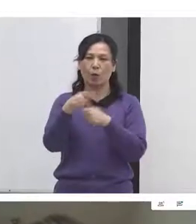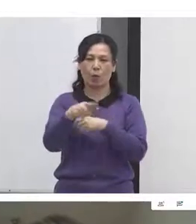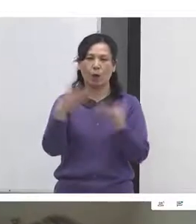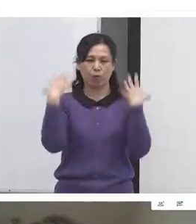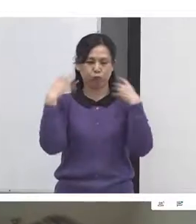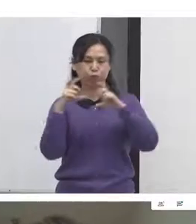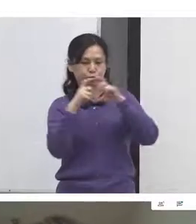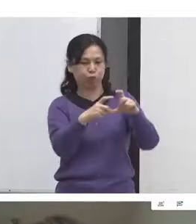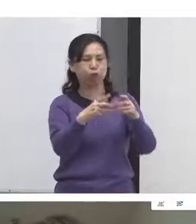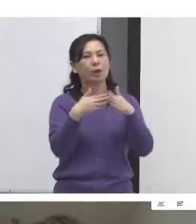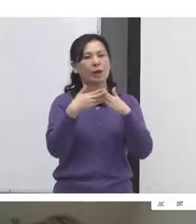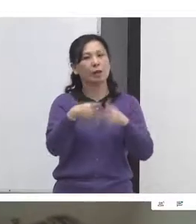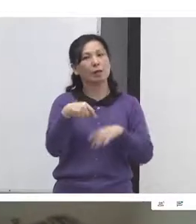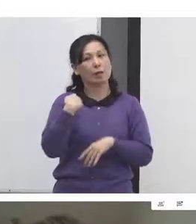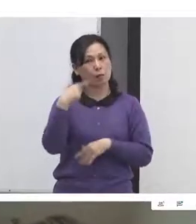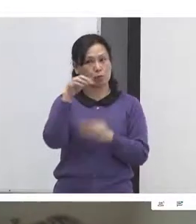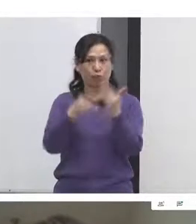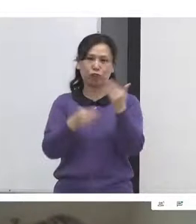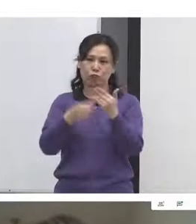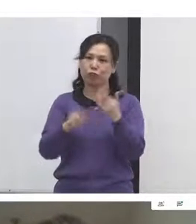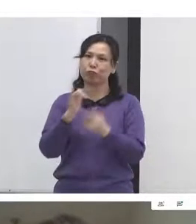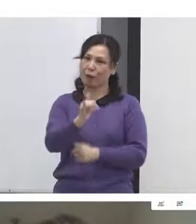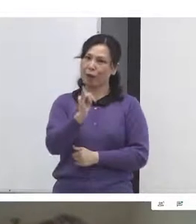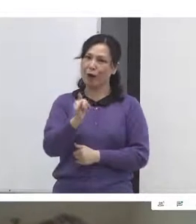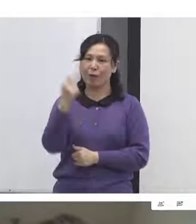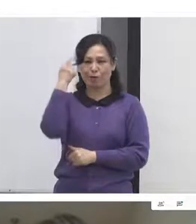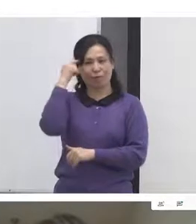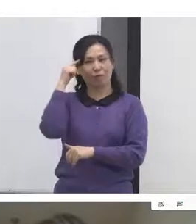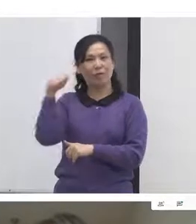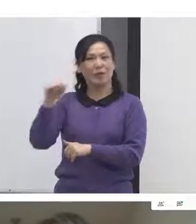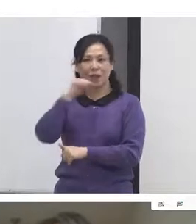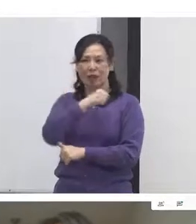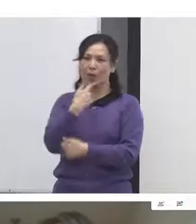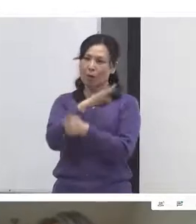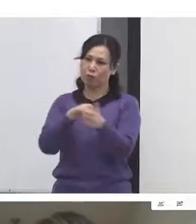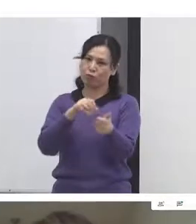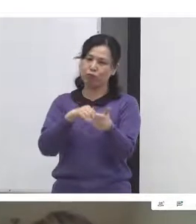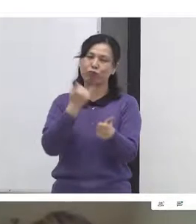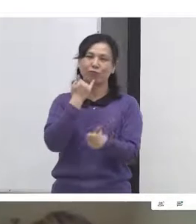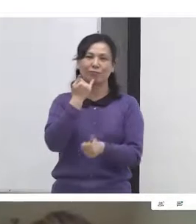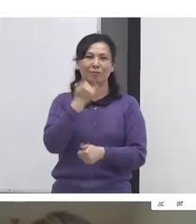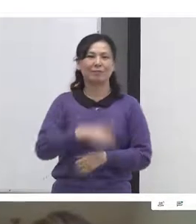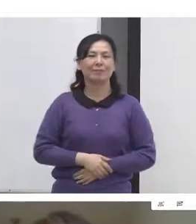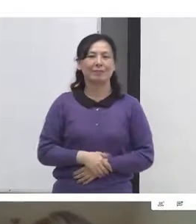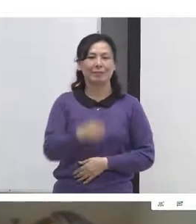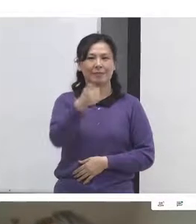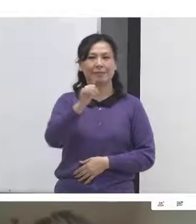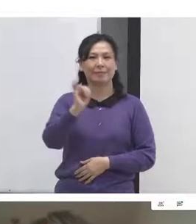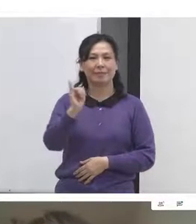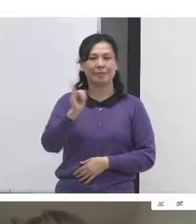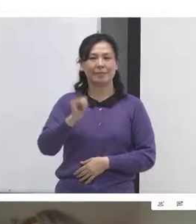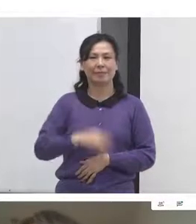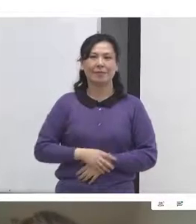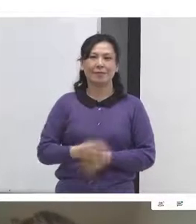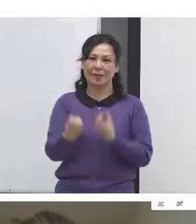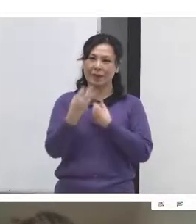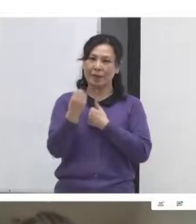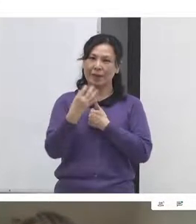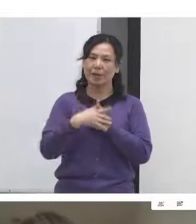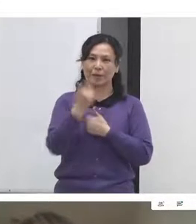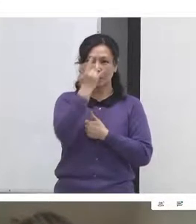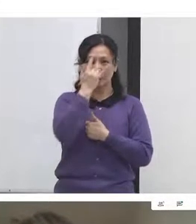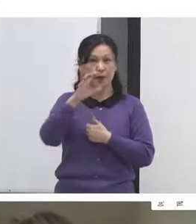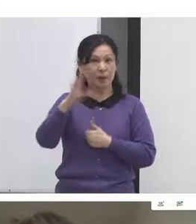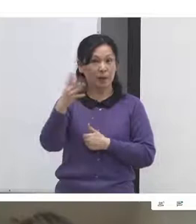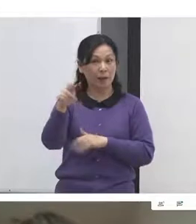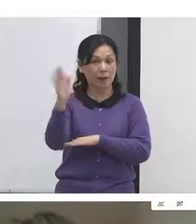我觉得这个机制其实对台湾应该也是还不错，可以考虑的。 好，那谢谢 Eric 跟我们分享德国的机制以及就是他